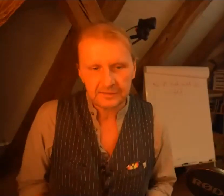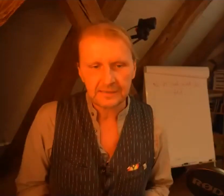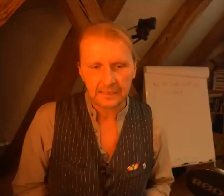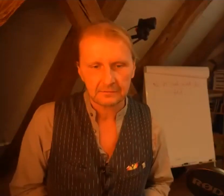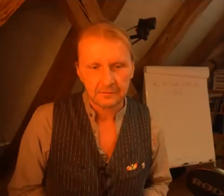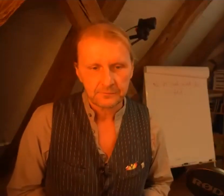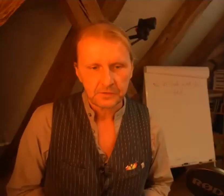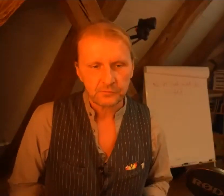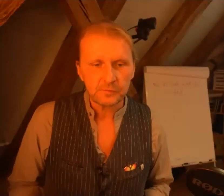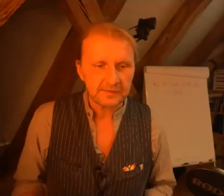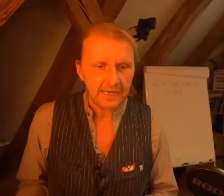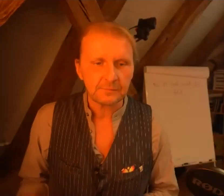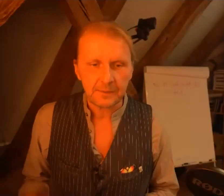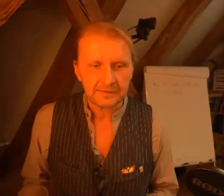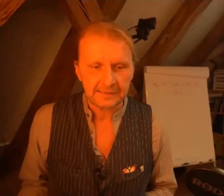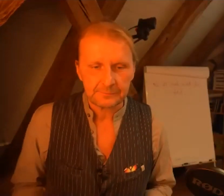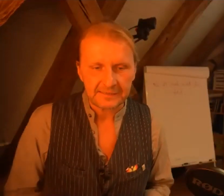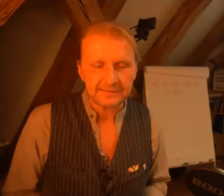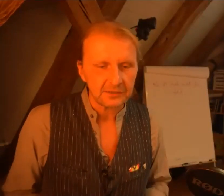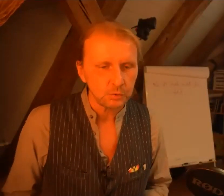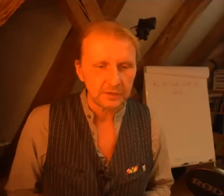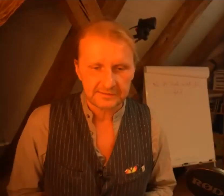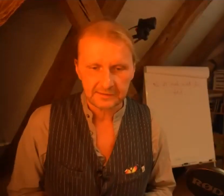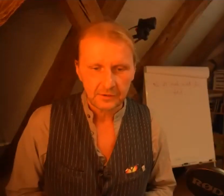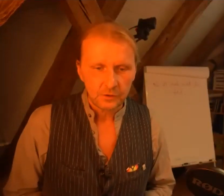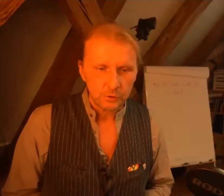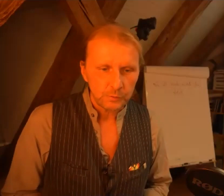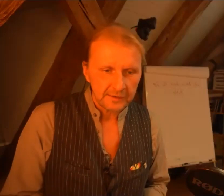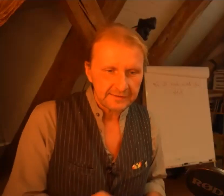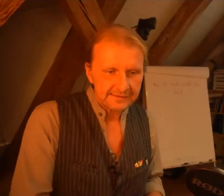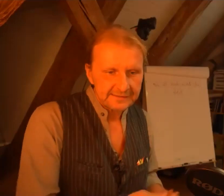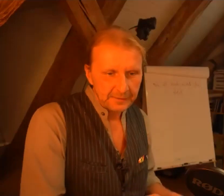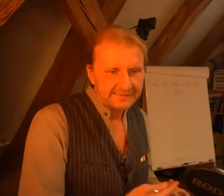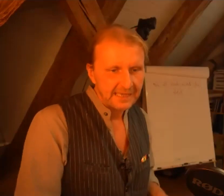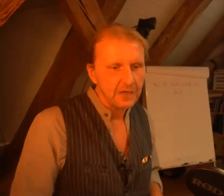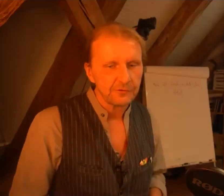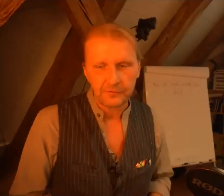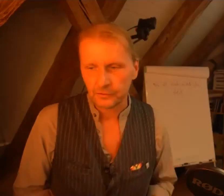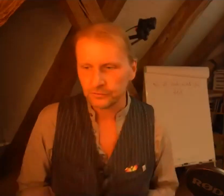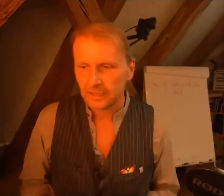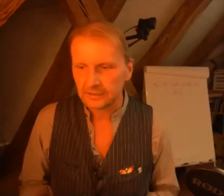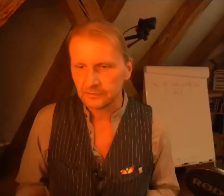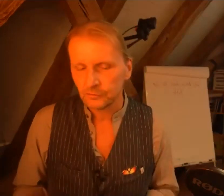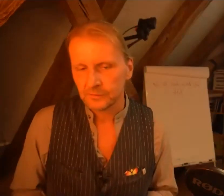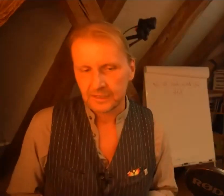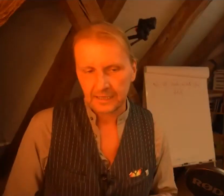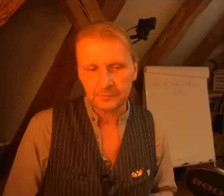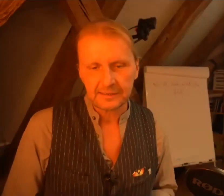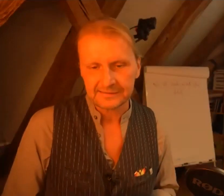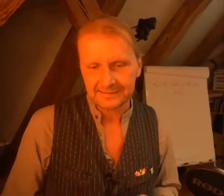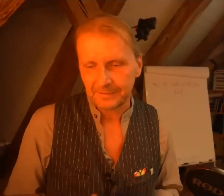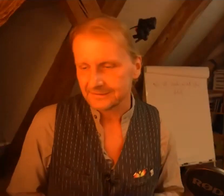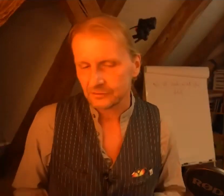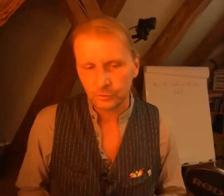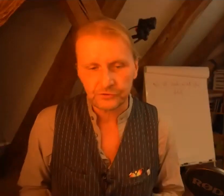Unterschied nicht kennen. Ich würde mich gerne mal mit Herrn Sebastian Kurz über dieses PCR-Verfahren unterhalten. Ich würde mich gerne mit